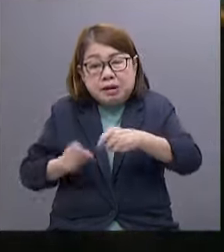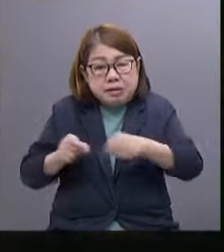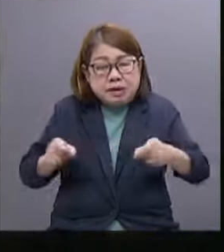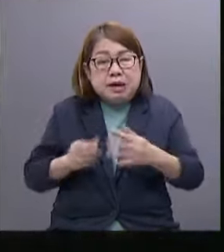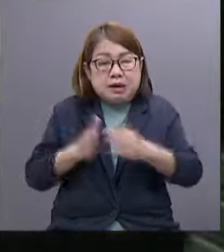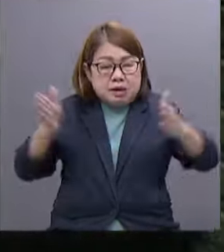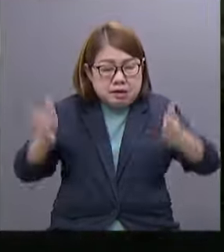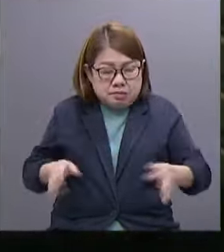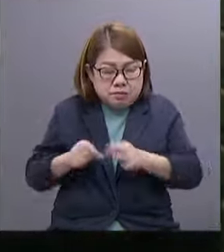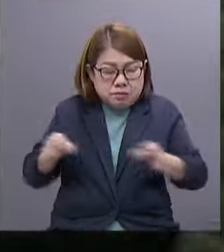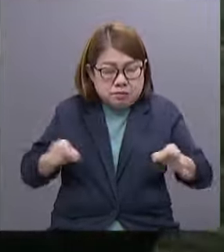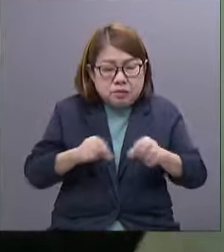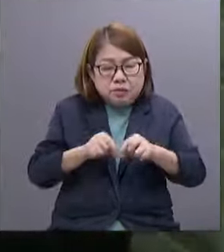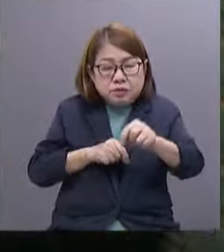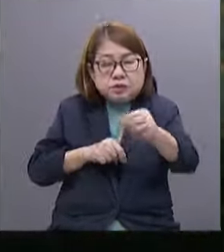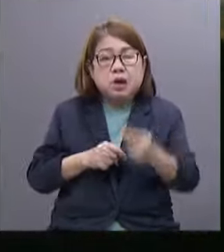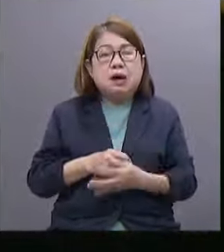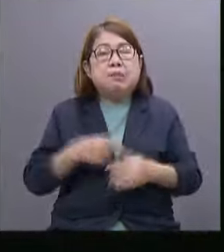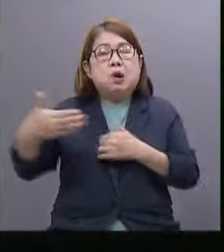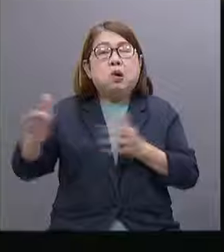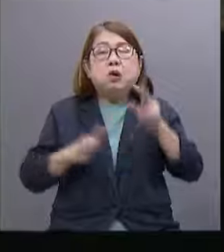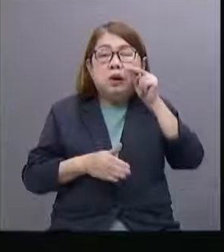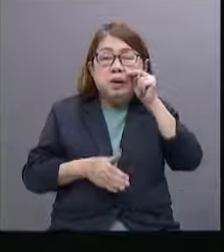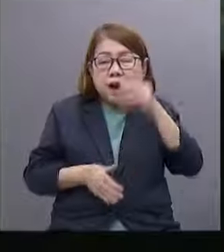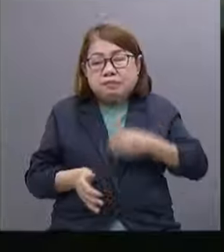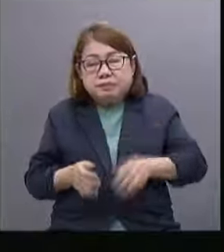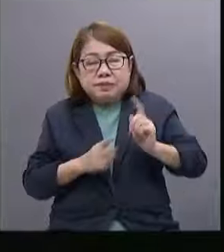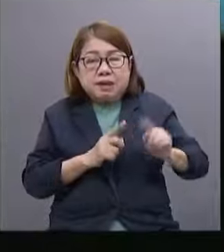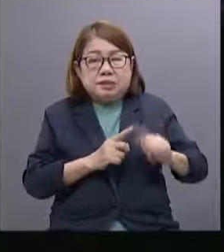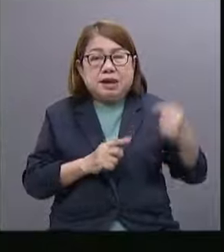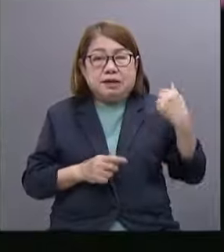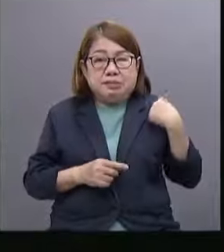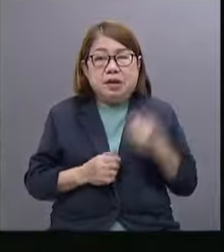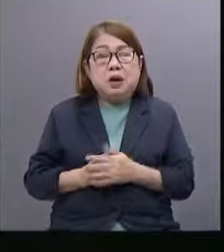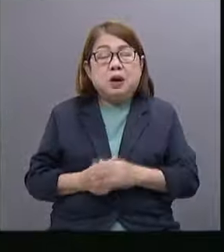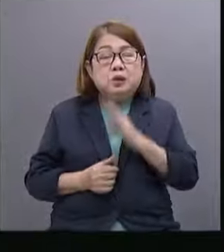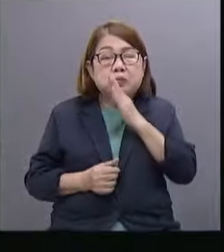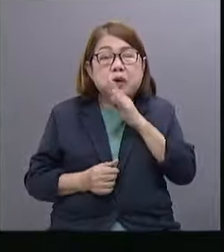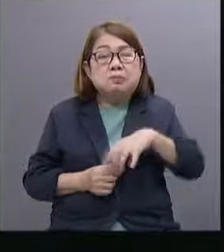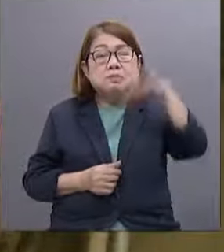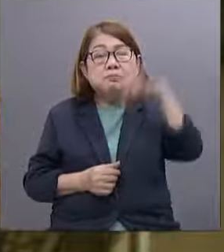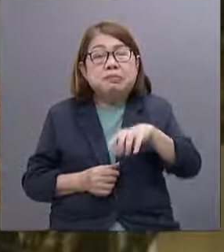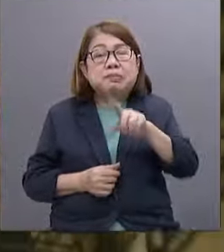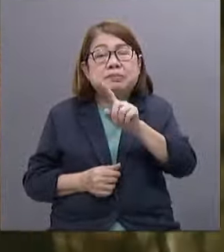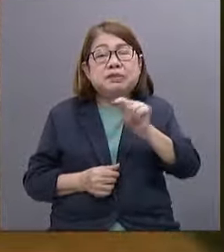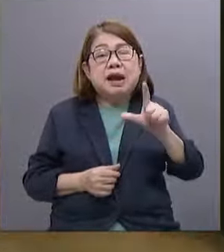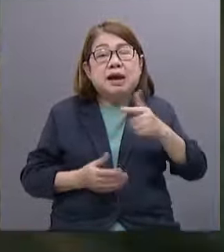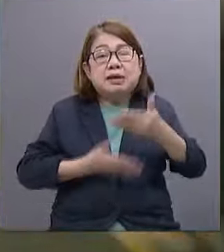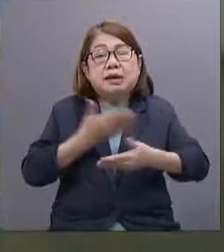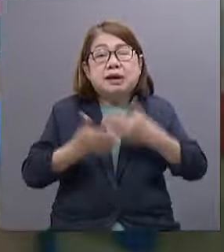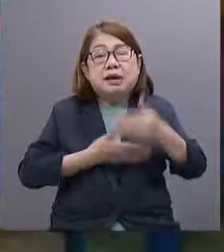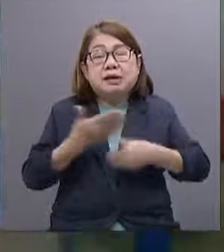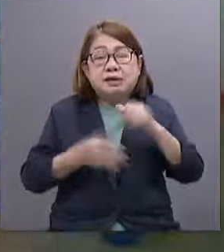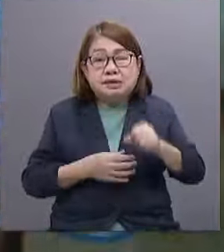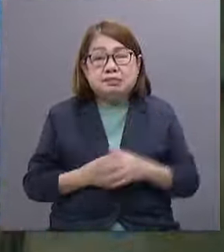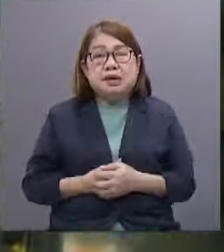อะไรเป็นต้นแล้วก็มีห้องน้ำห้องส้วมนะครับอันเนี้ยถ้าเปิดเป็นตลาดคืออาจจะคือ